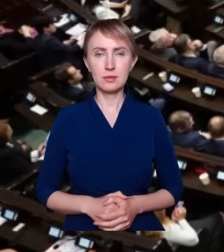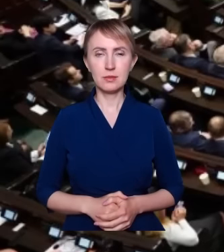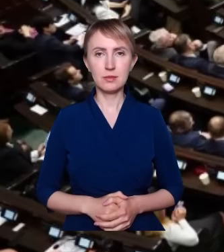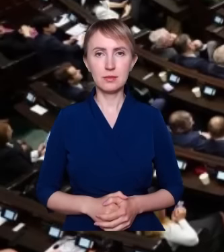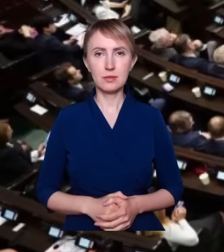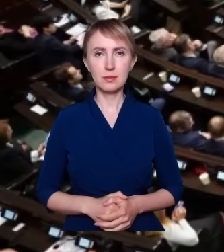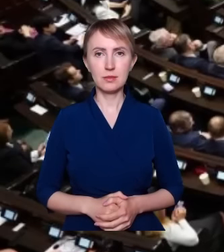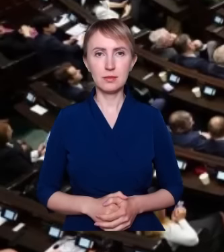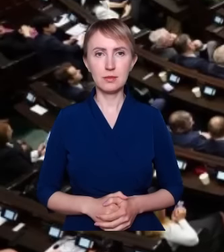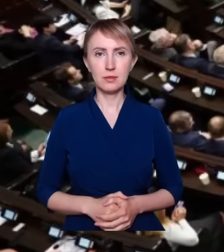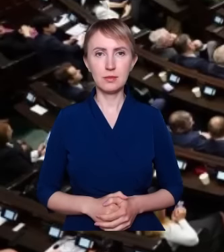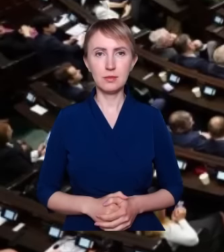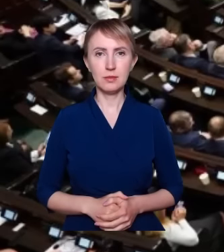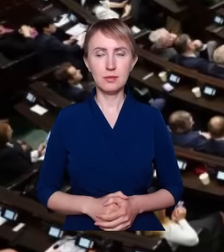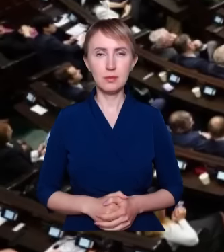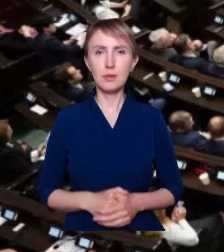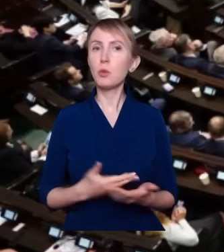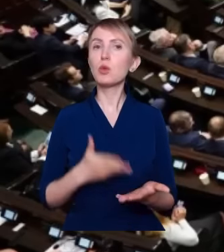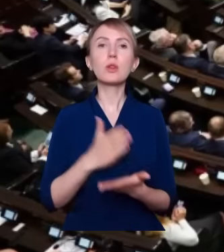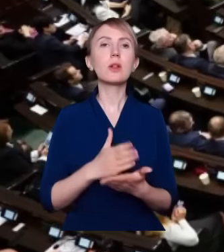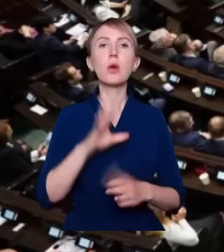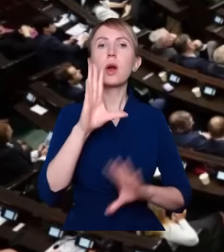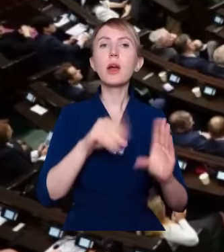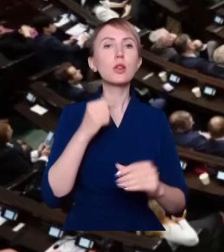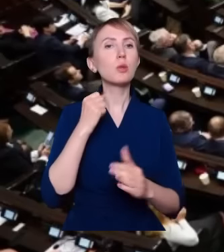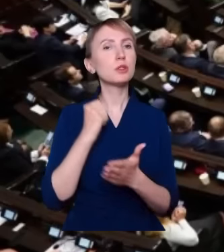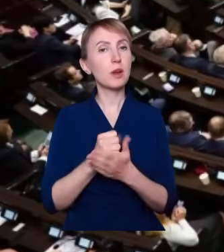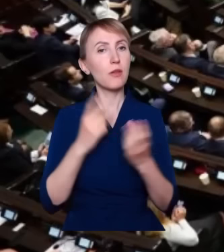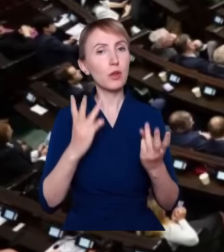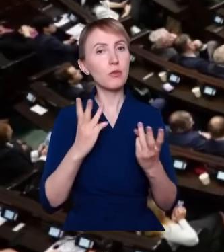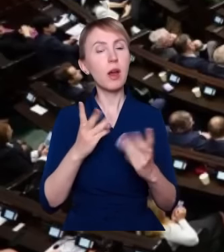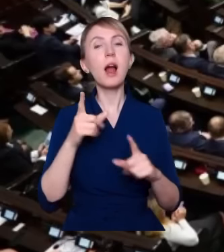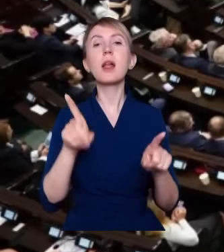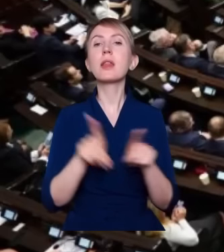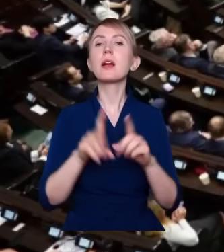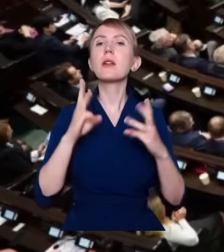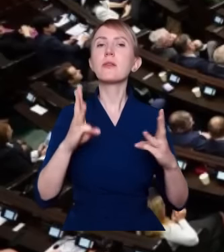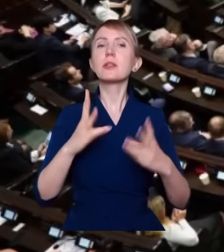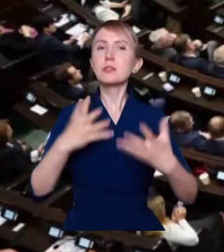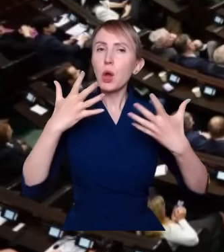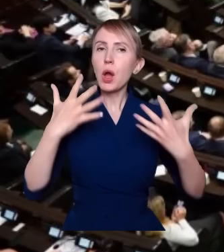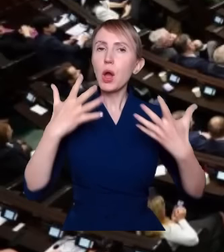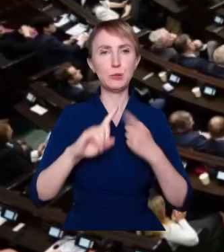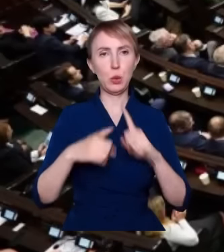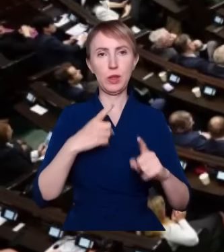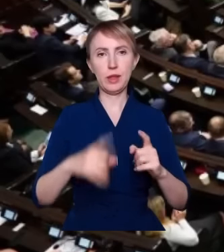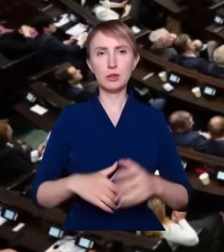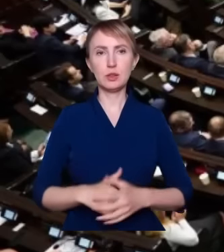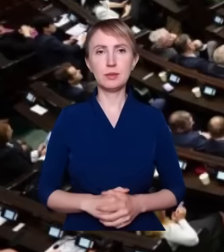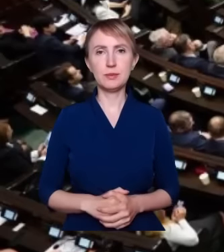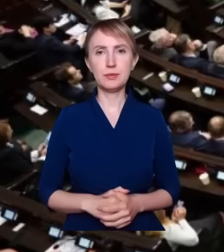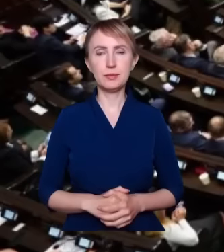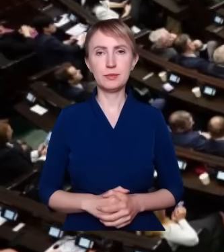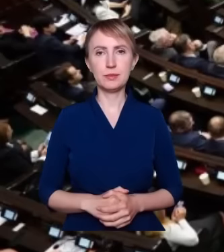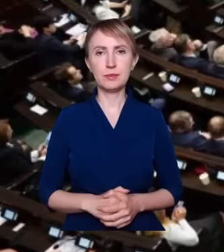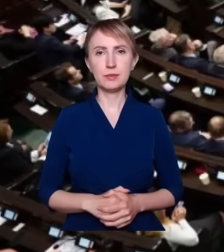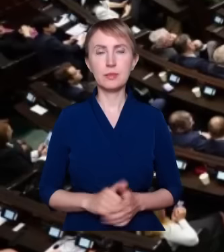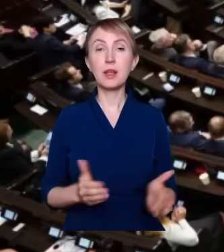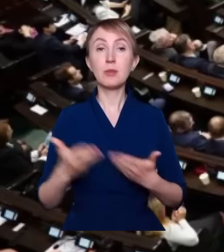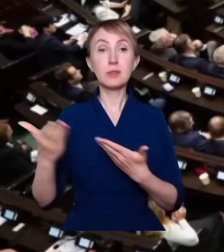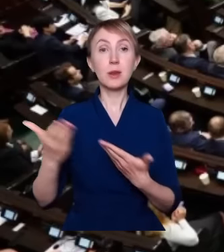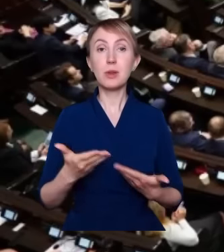ekonomia czy prawo jest istotne, ale istotna jest właśnie wola polityczna. A my teraz zapraszamy